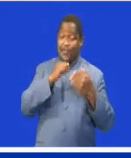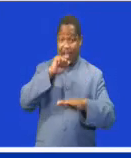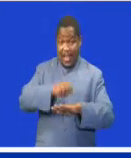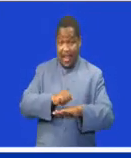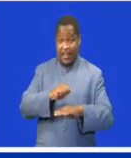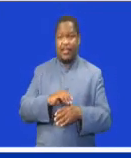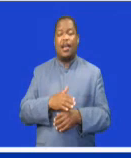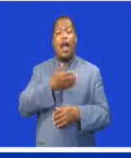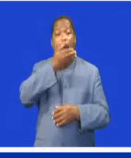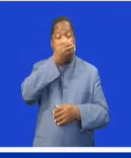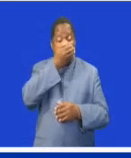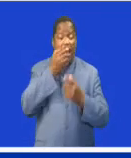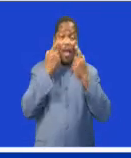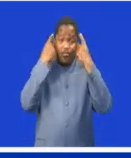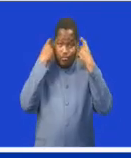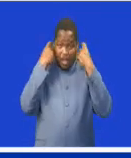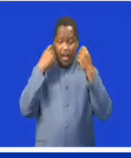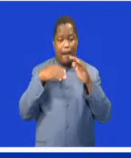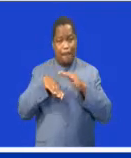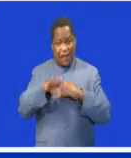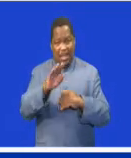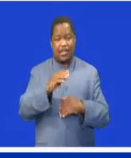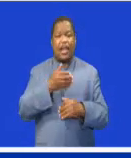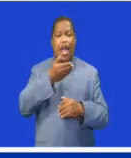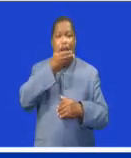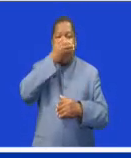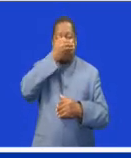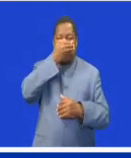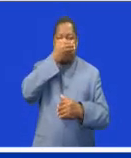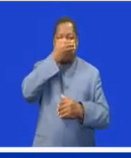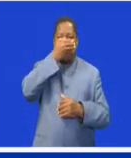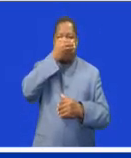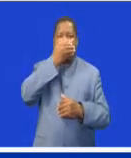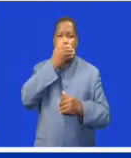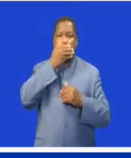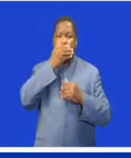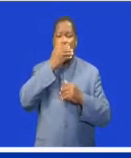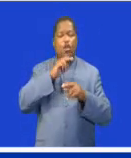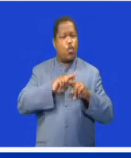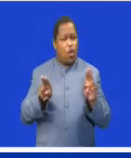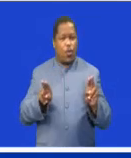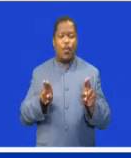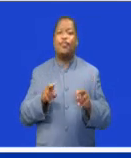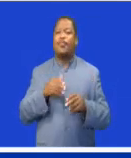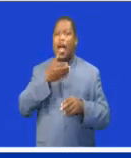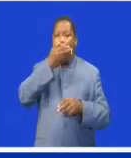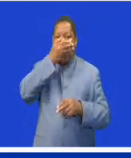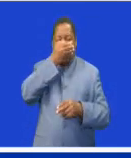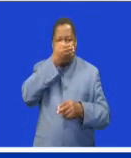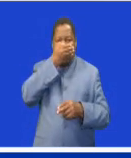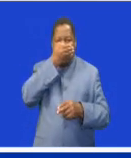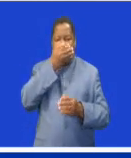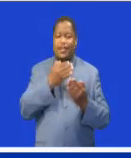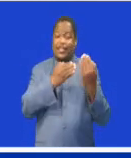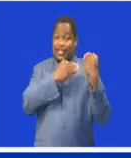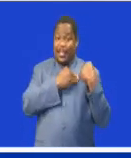imask, imask ayivale umlomo nelikhala ngoba mangabe likhala liphumele ebaleni kufana nithi awukayigqoki le